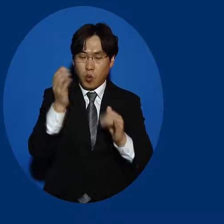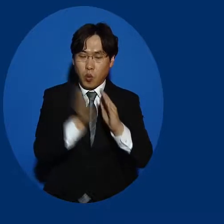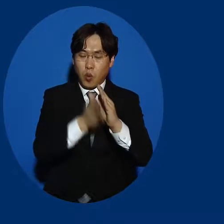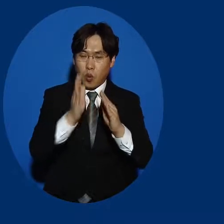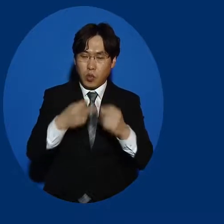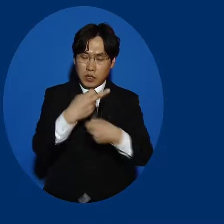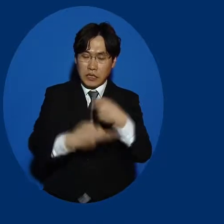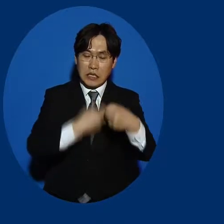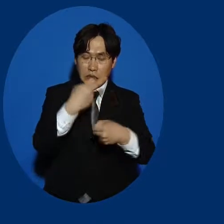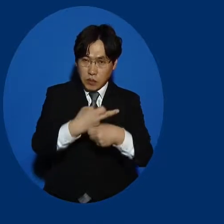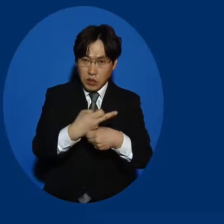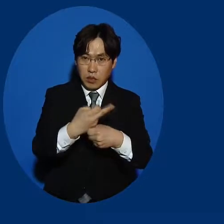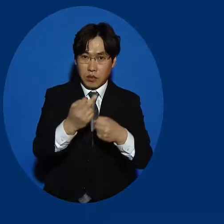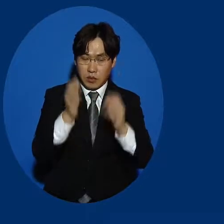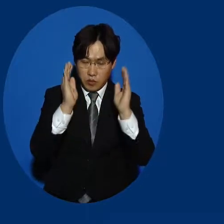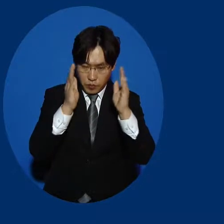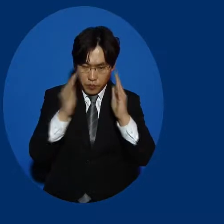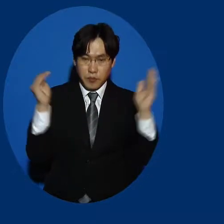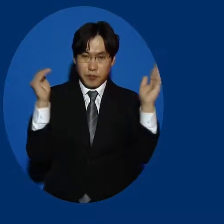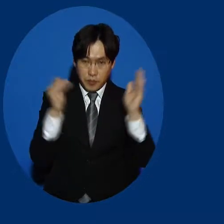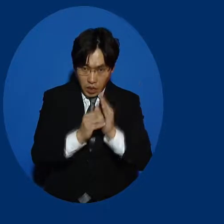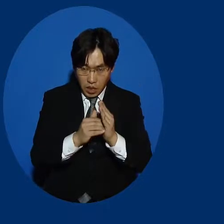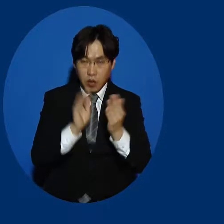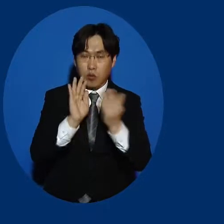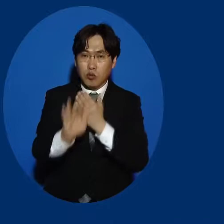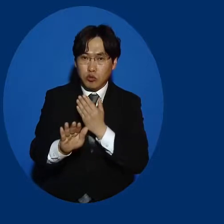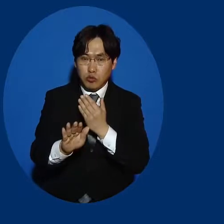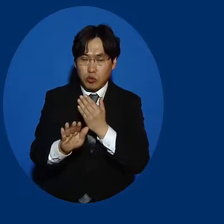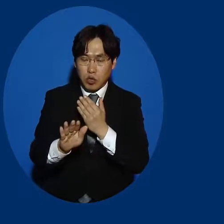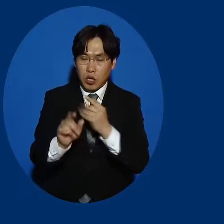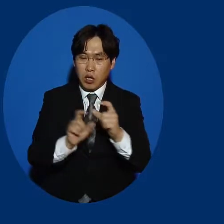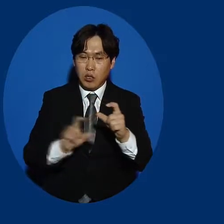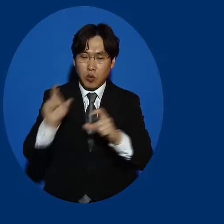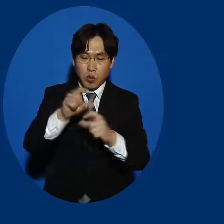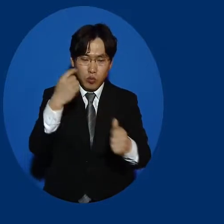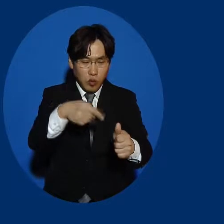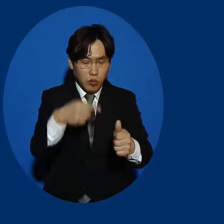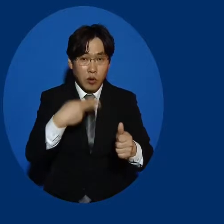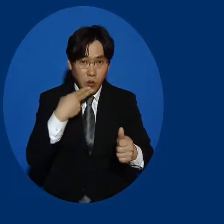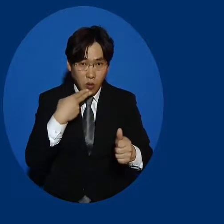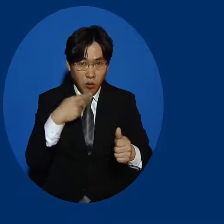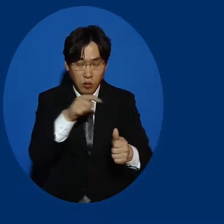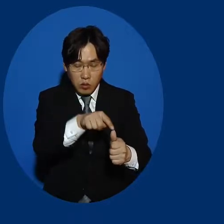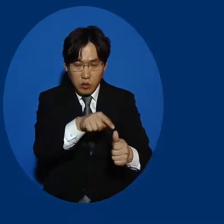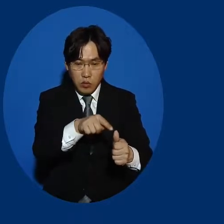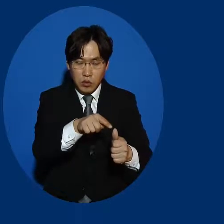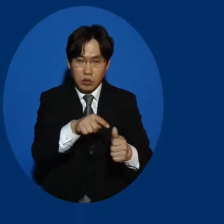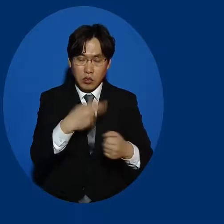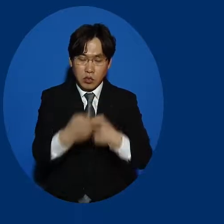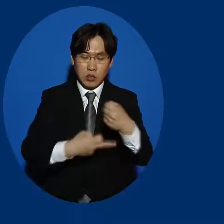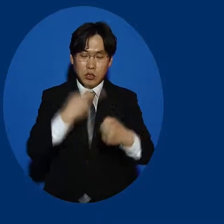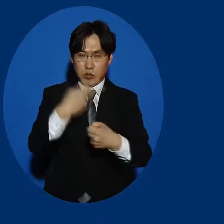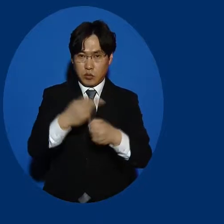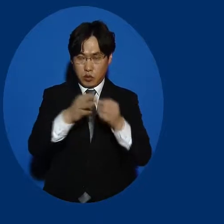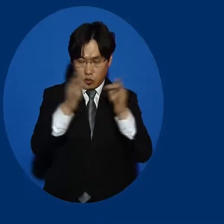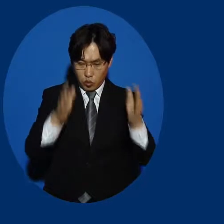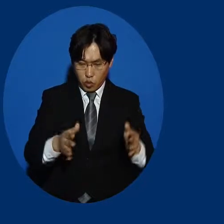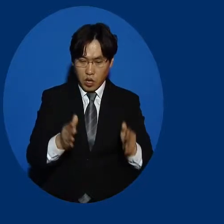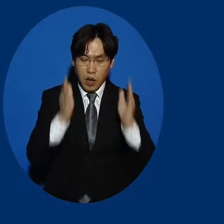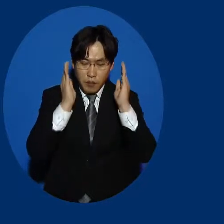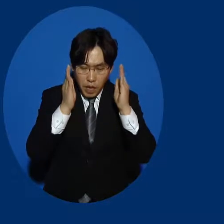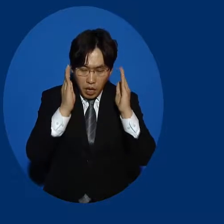공교육의 12년 이후에 계속적인 교육이 주어지지 않으면 그 12년 동안